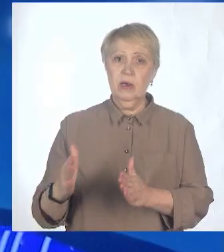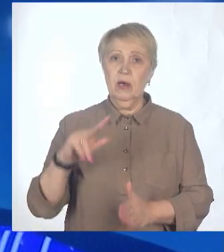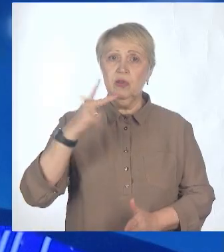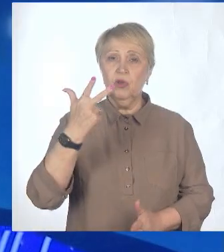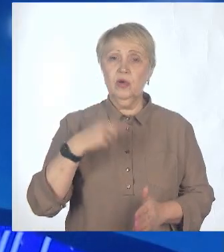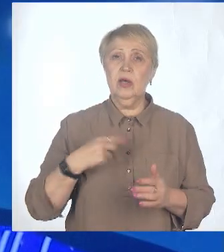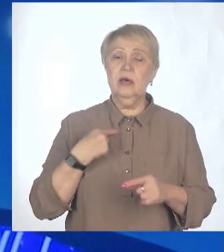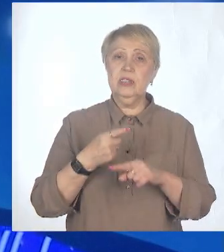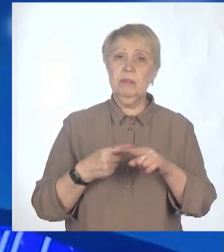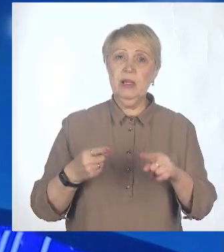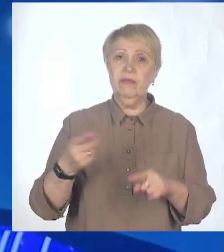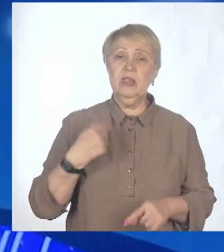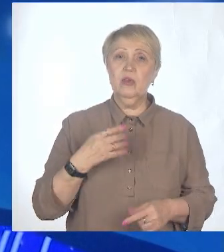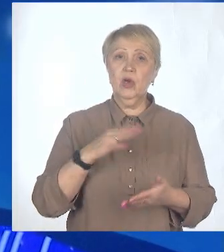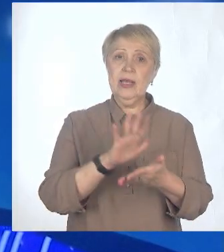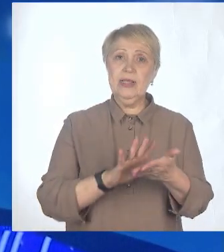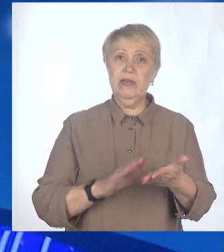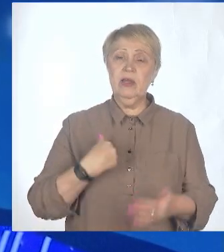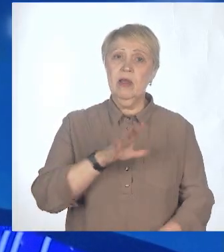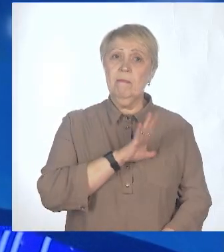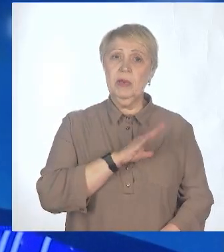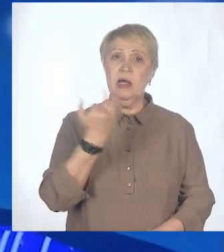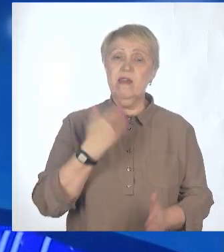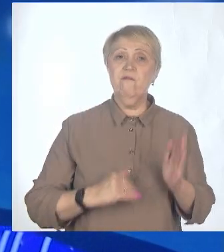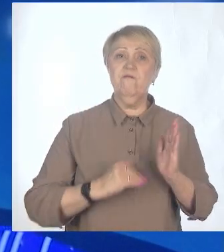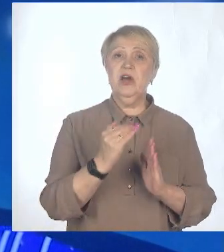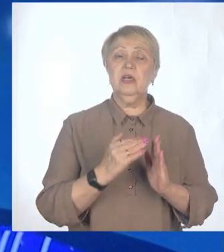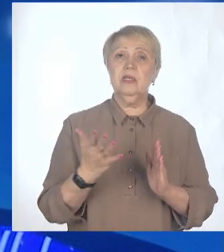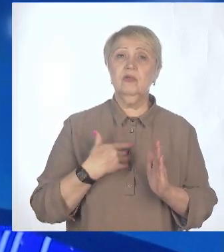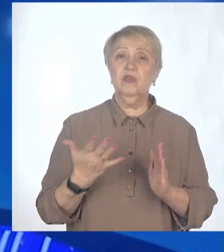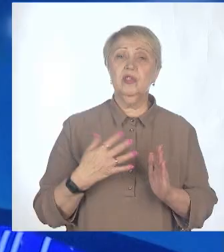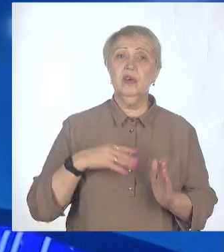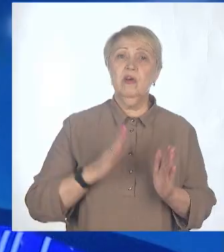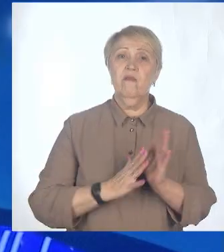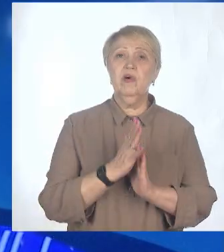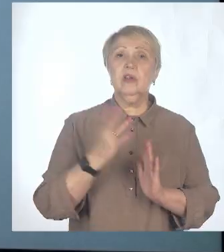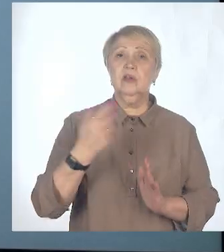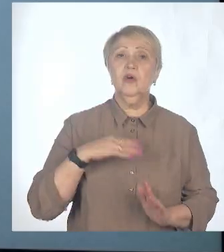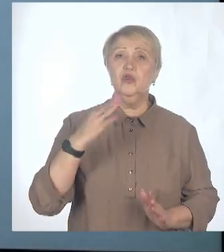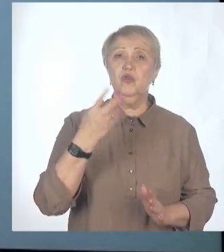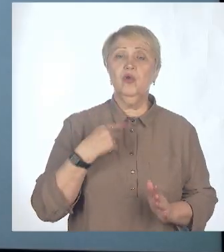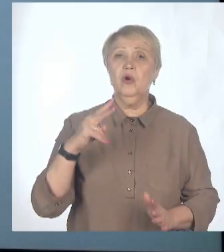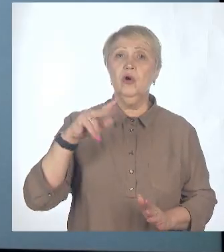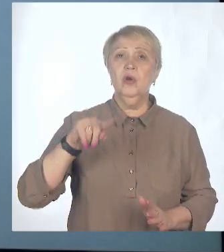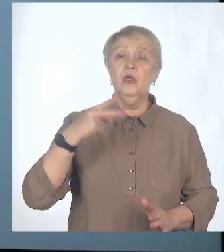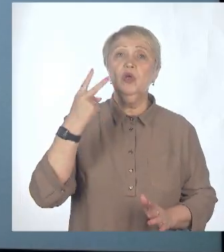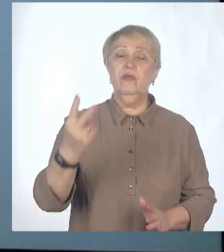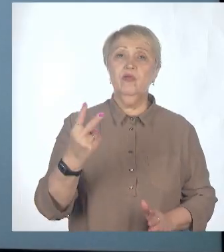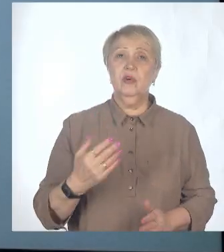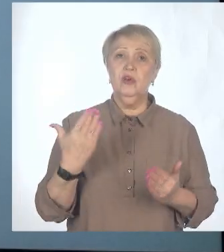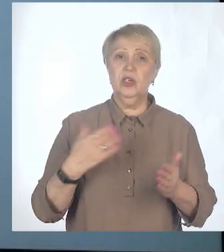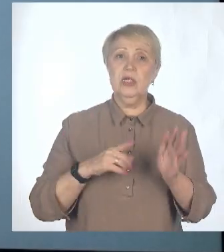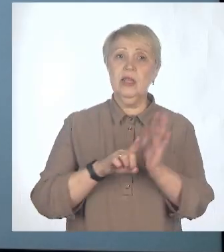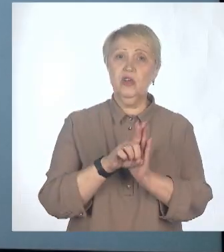резюме на одну вакансию было, и, собственно, выросло до 4,2. Сейчас больше всего конкуренция выросла у